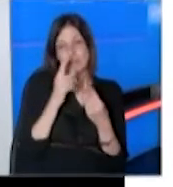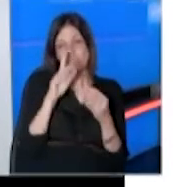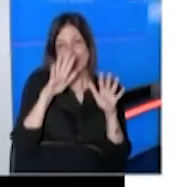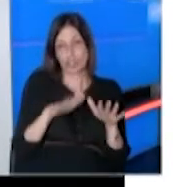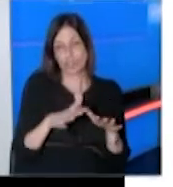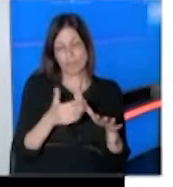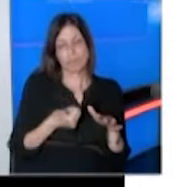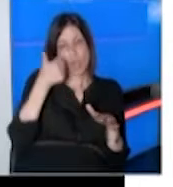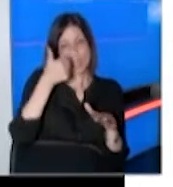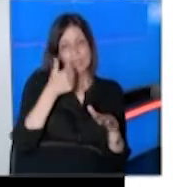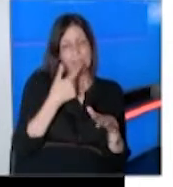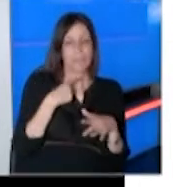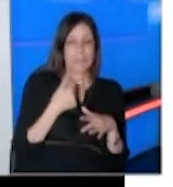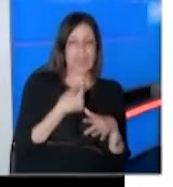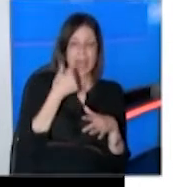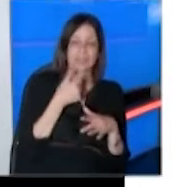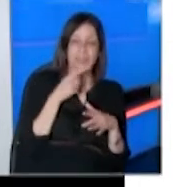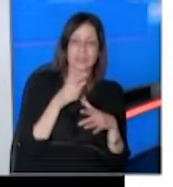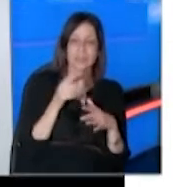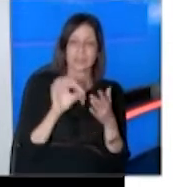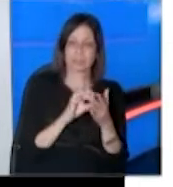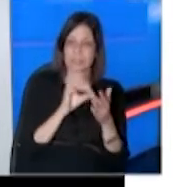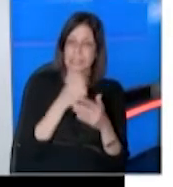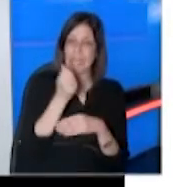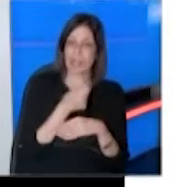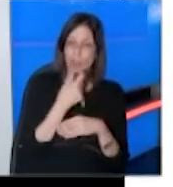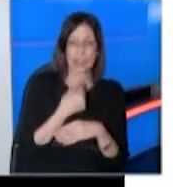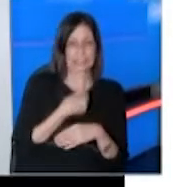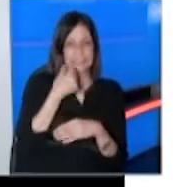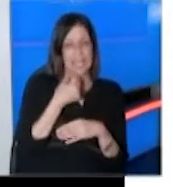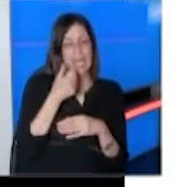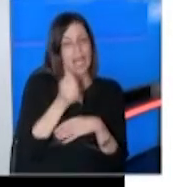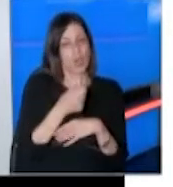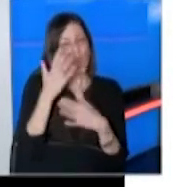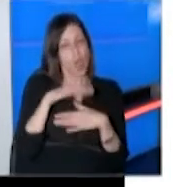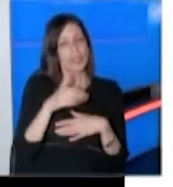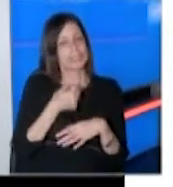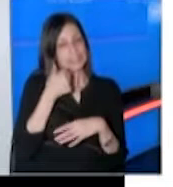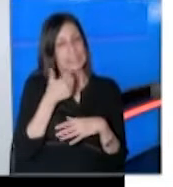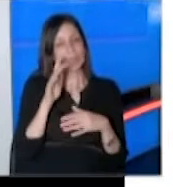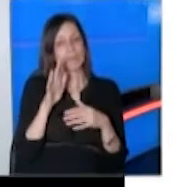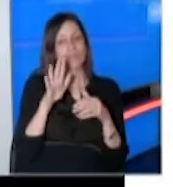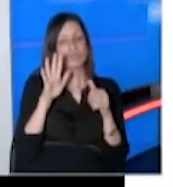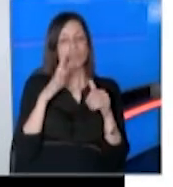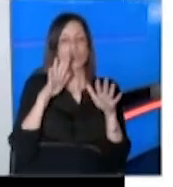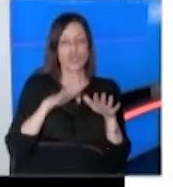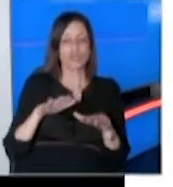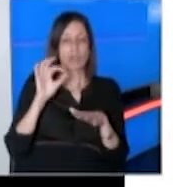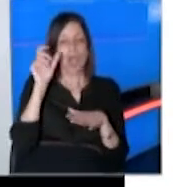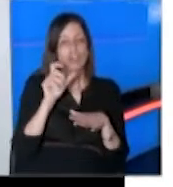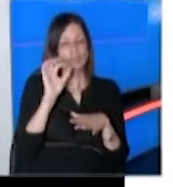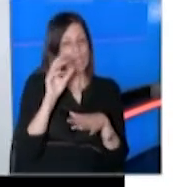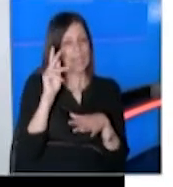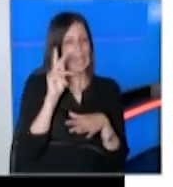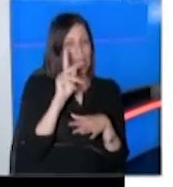המינהל? רשות, כן. זה משרד החקלאות, שר החקלאות, עוד כמה שרים, שישה, זה אנשים מקק"ל יושבים שם, הם